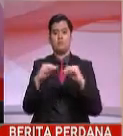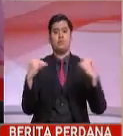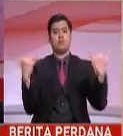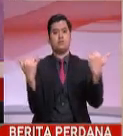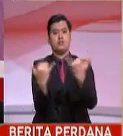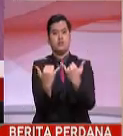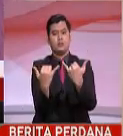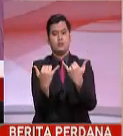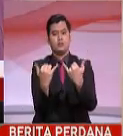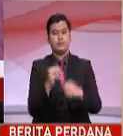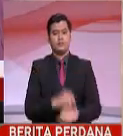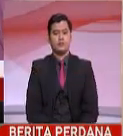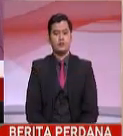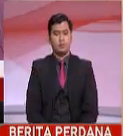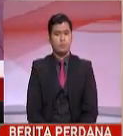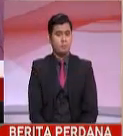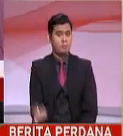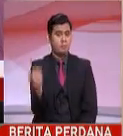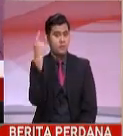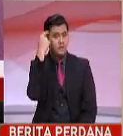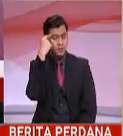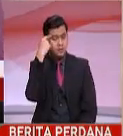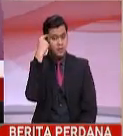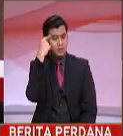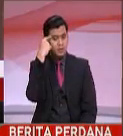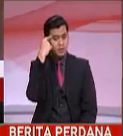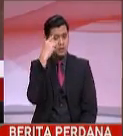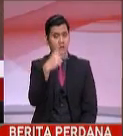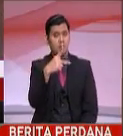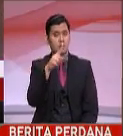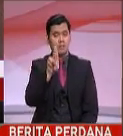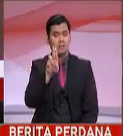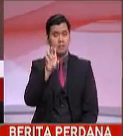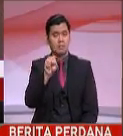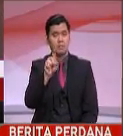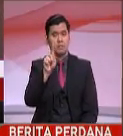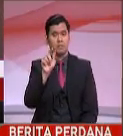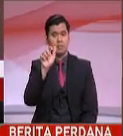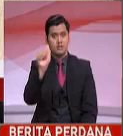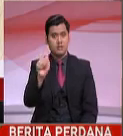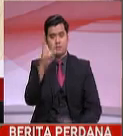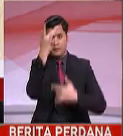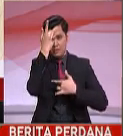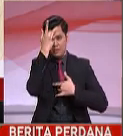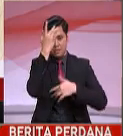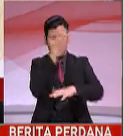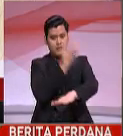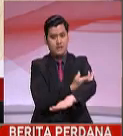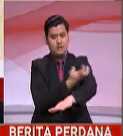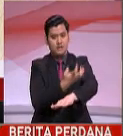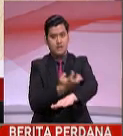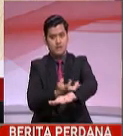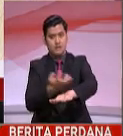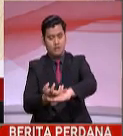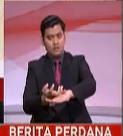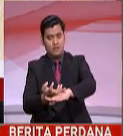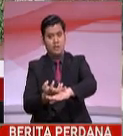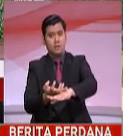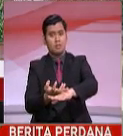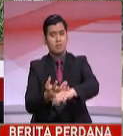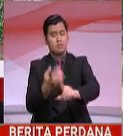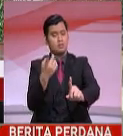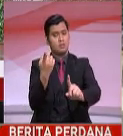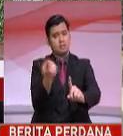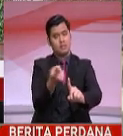ini. Mitos kononnya, kusta ialah penyakit keturunan yang diwarisi secara